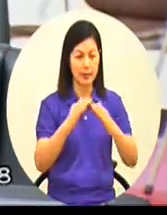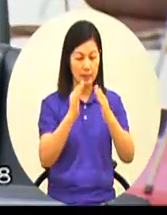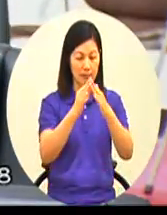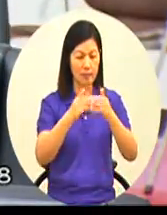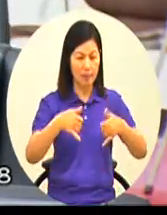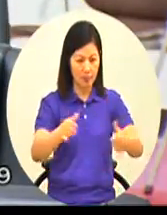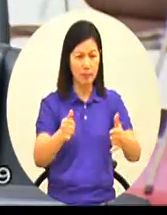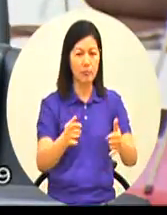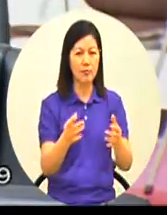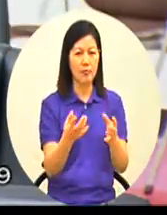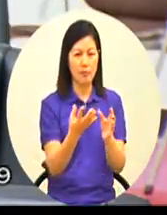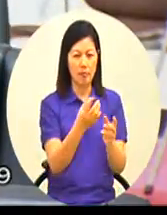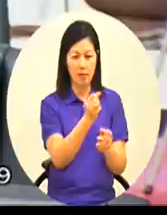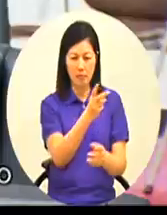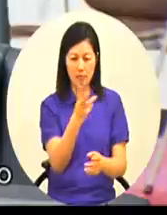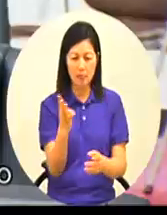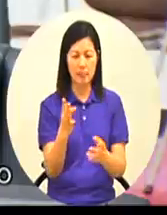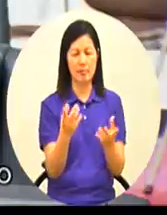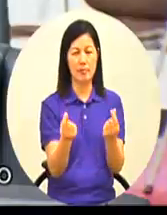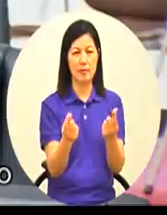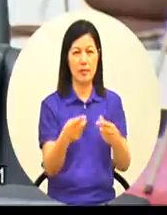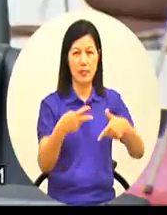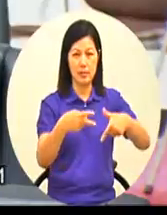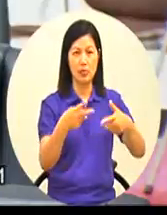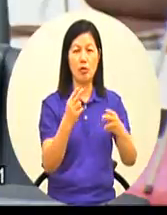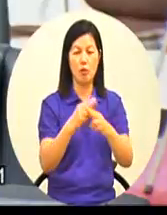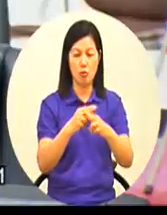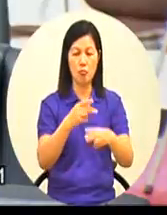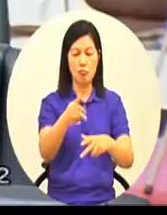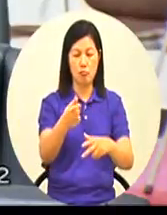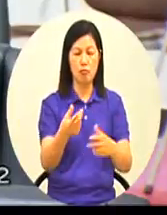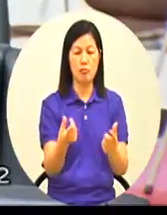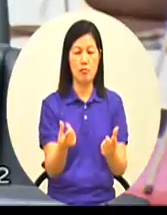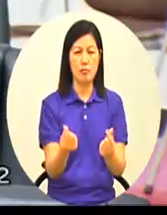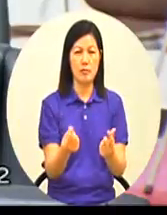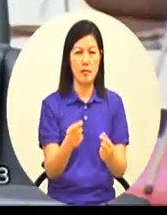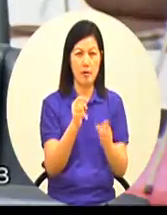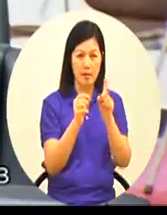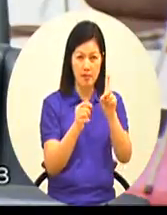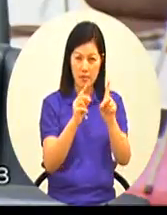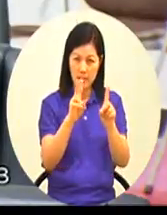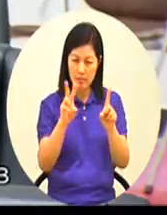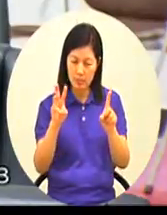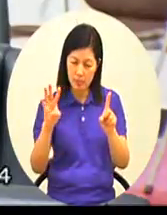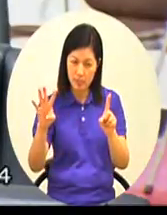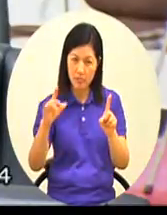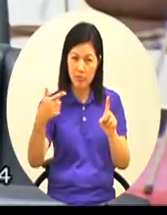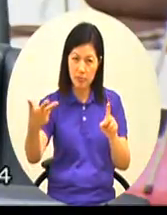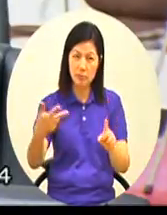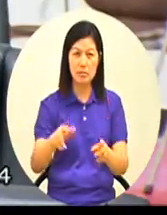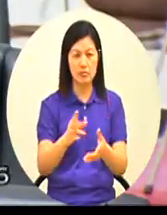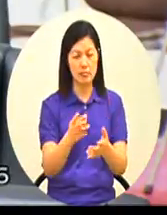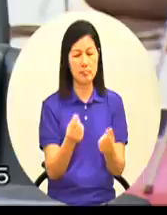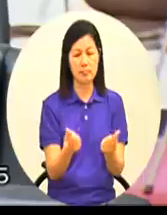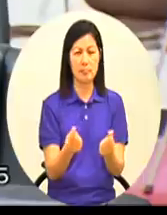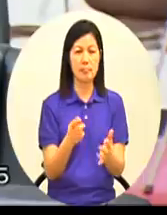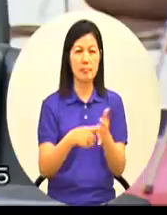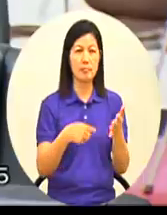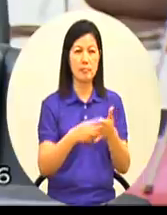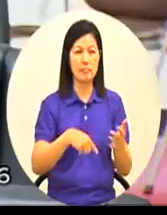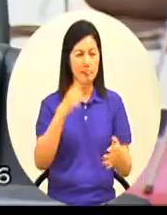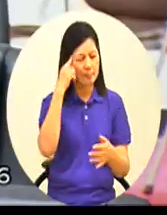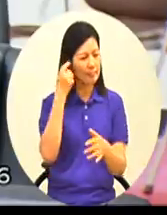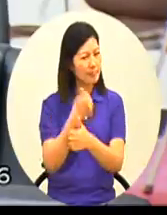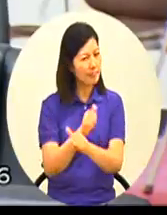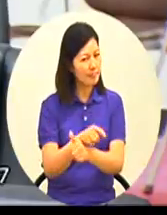哈、那是不是人物也是这样编列哈、一二三四五六七，那这个是不是你们能够再去考量一下，